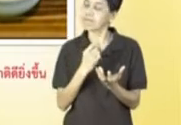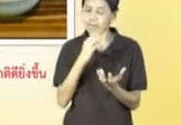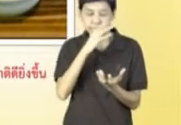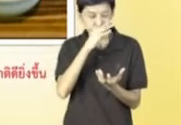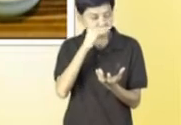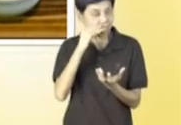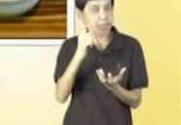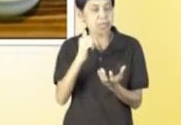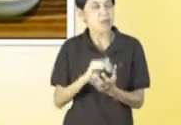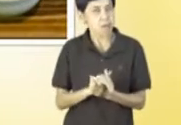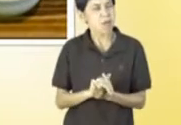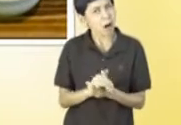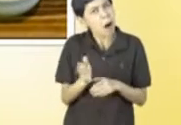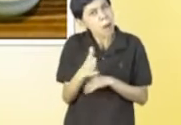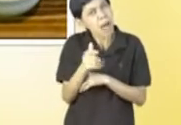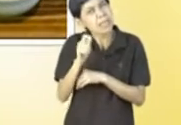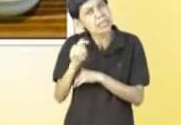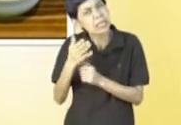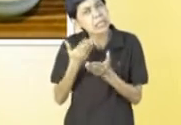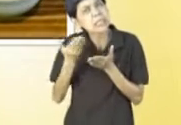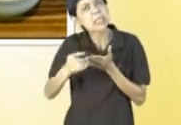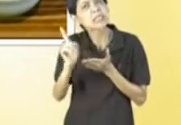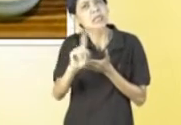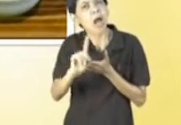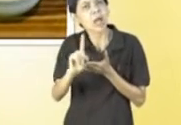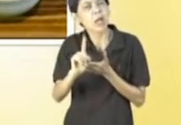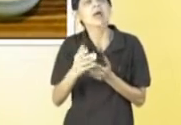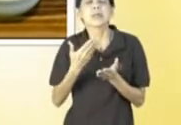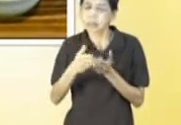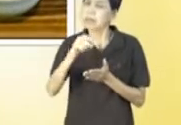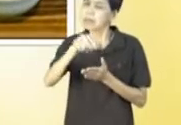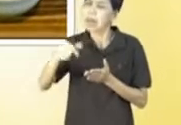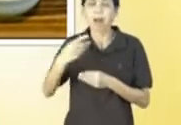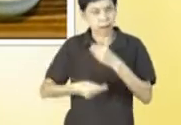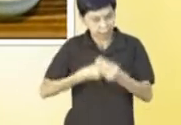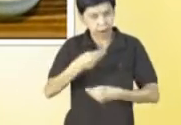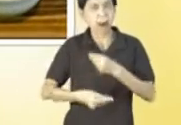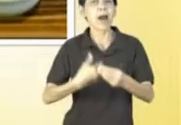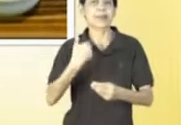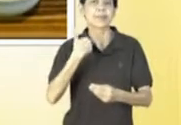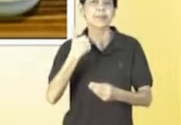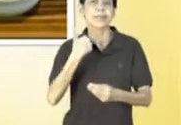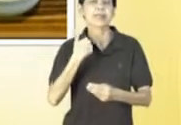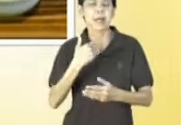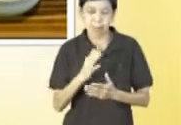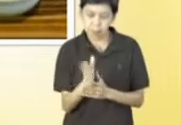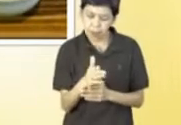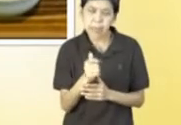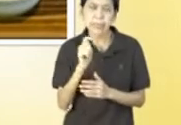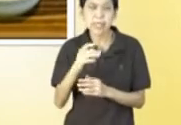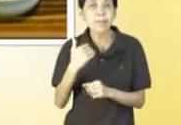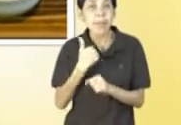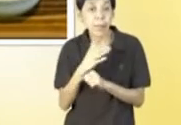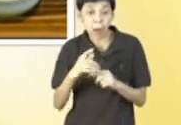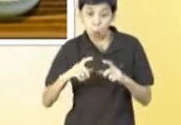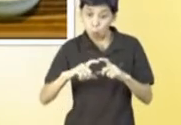มากยิ่งขึ้น อ๋อแล้วปลาอินทรีนี่คือหาซื้อได้ที่ไหนคะหรือว่าทั่วไป ทั่วไปฮะมีขายอยู่แล้วปลาอินทรีเค็มนะฮะ ปลาอินทรีโดยที่เป็น